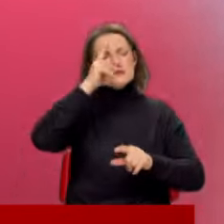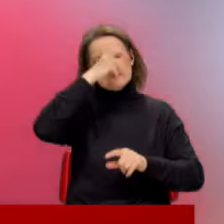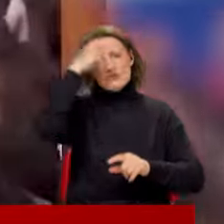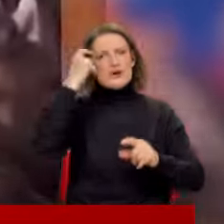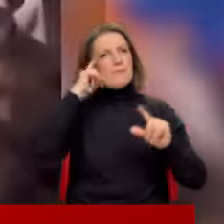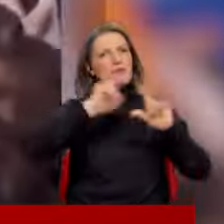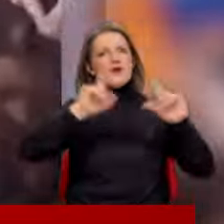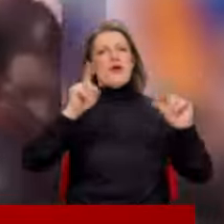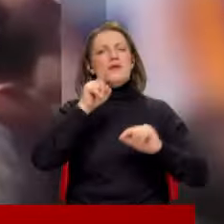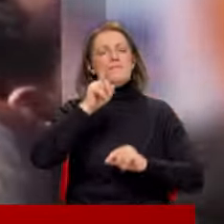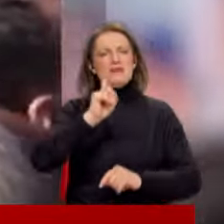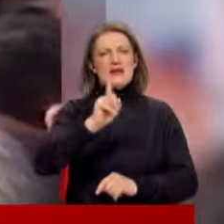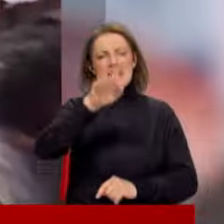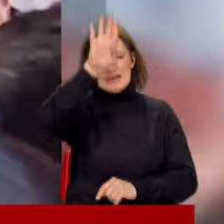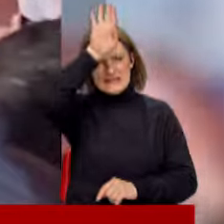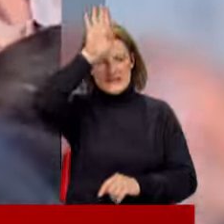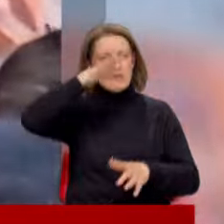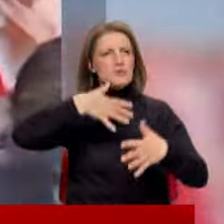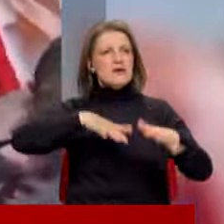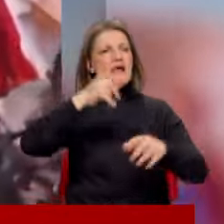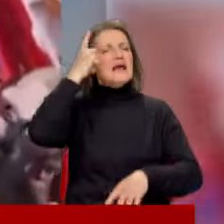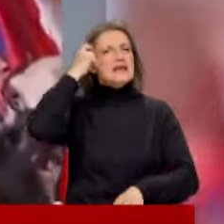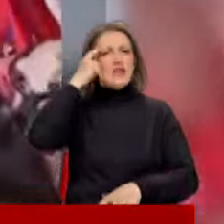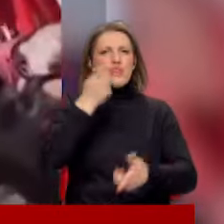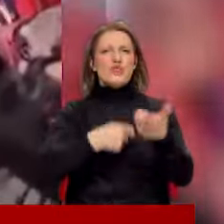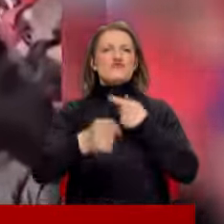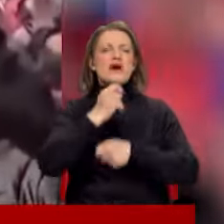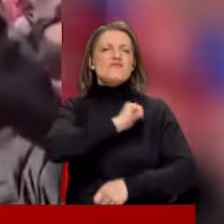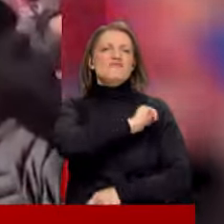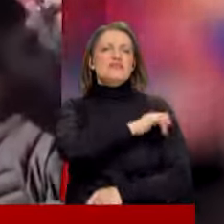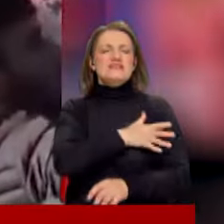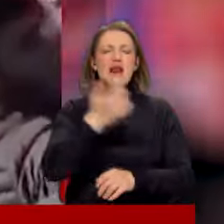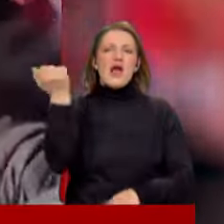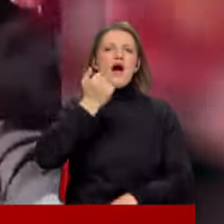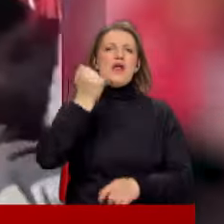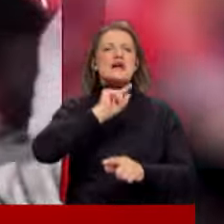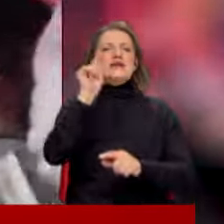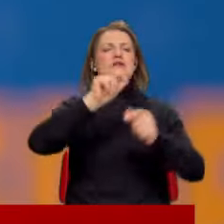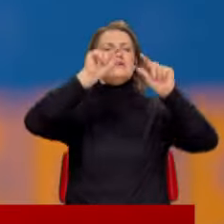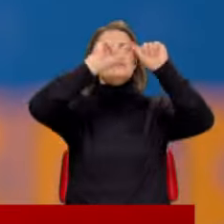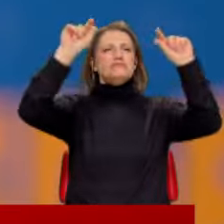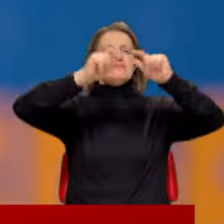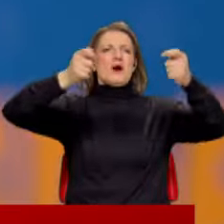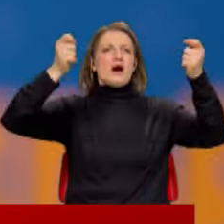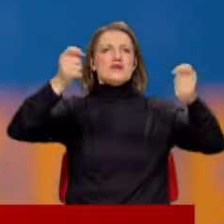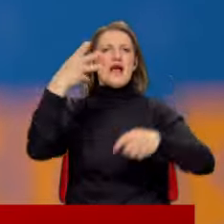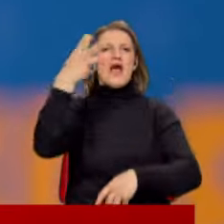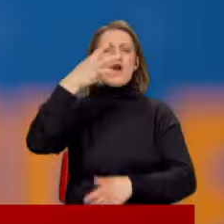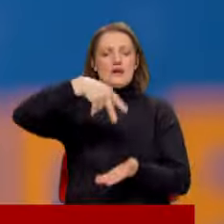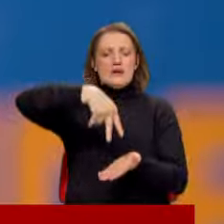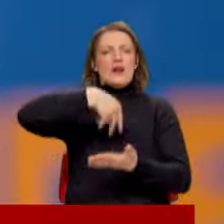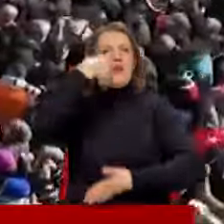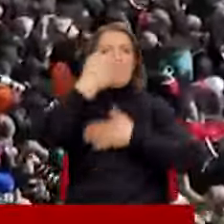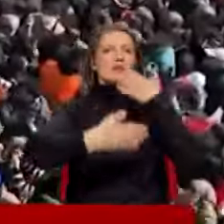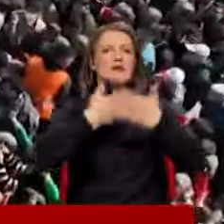biri. AK Parti'nin İstanbul mitinginde de İsrail'le ticaret Filistin'e ihanet yazılı pankart açıldı. Erdoğan'ın kürsüde olduğu